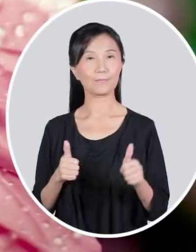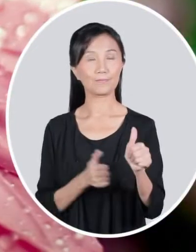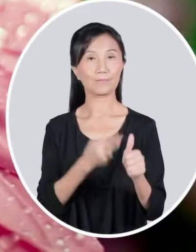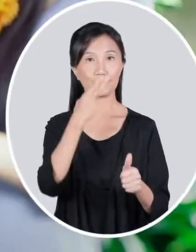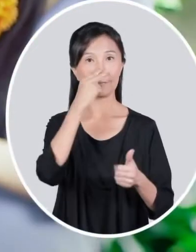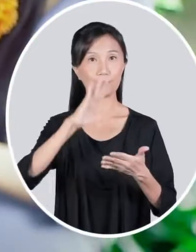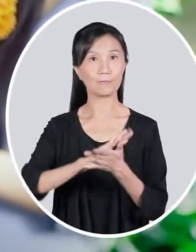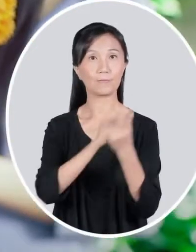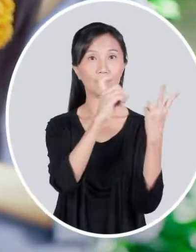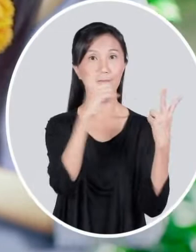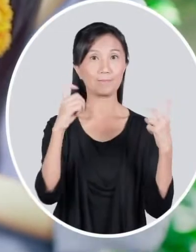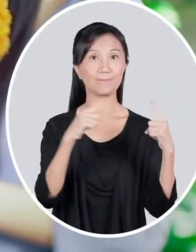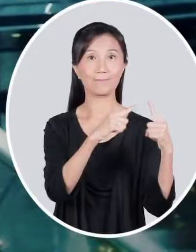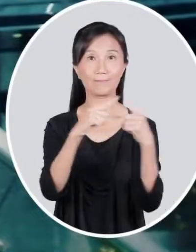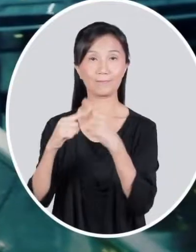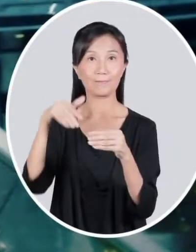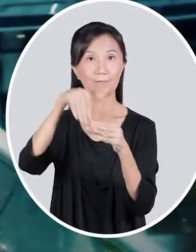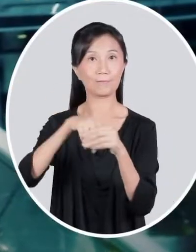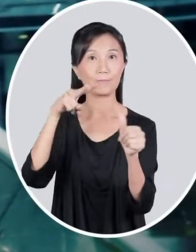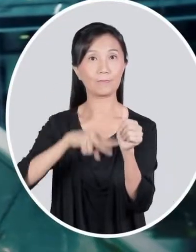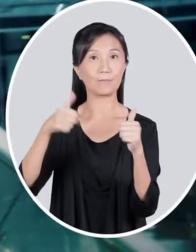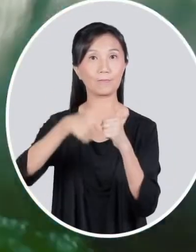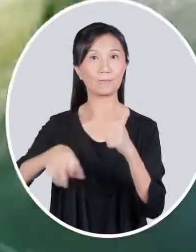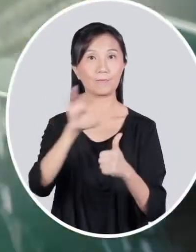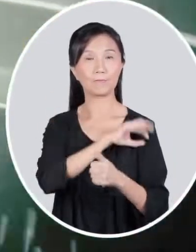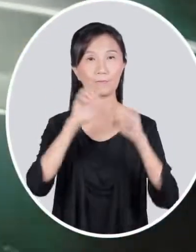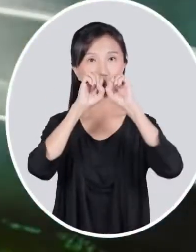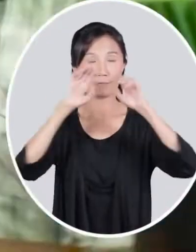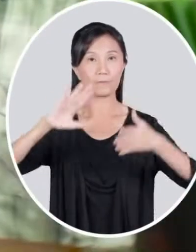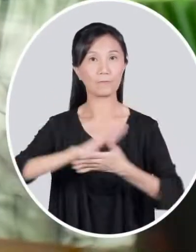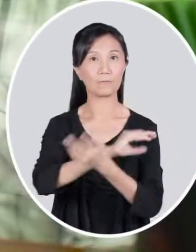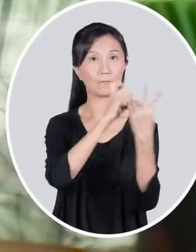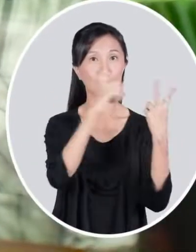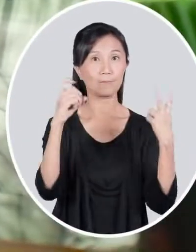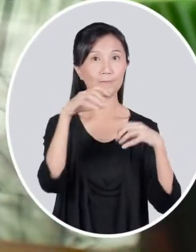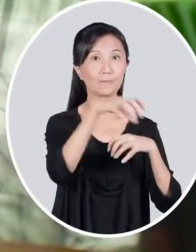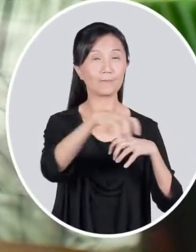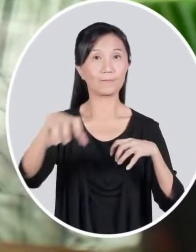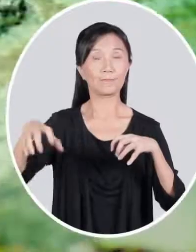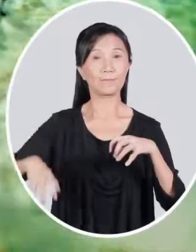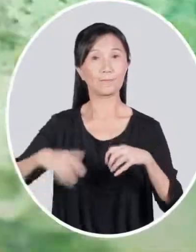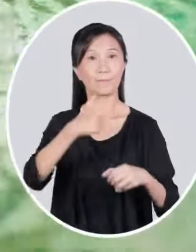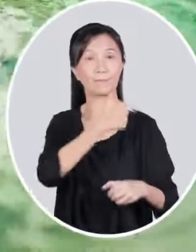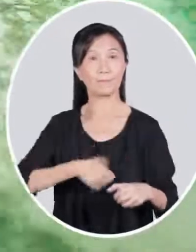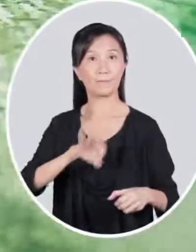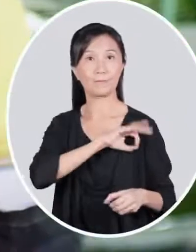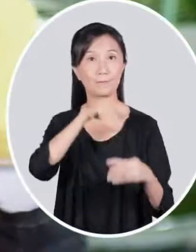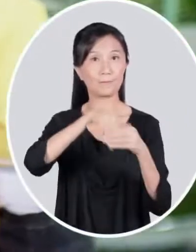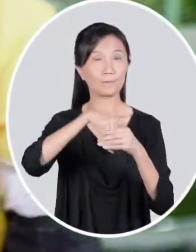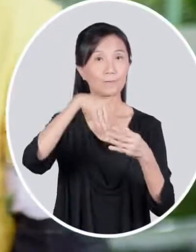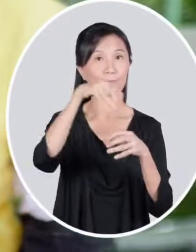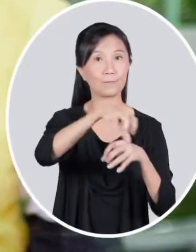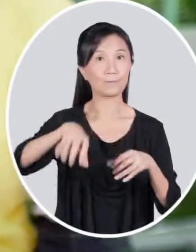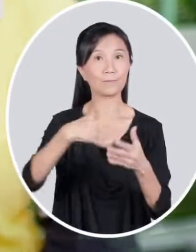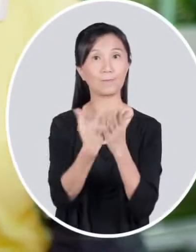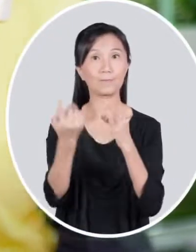根据预计的2019年人口，选举管理委员会发表了2019年区议会一般选举选区分界和名称